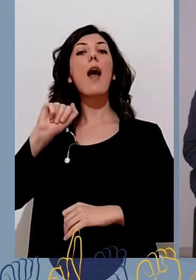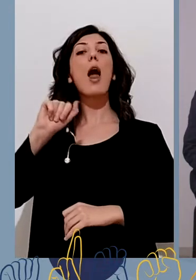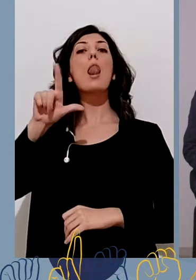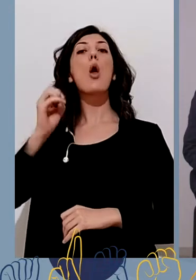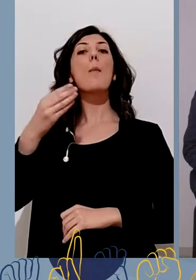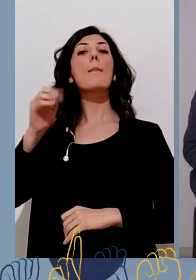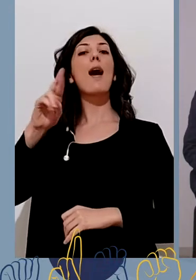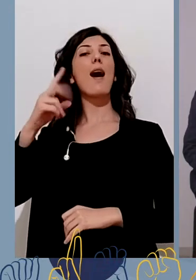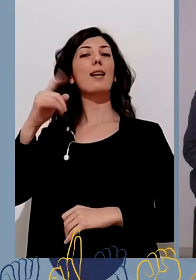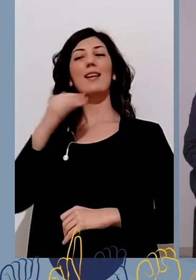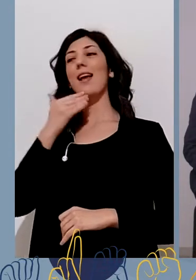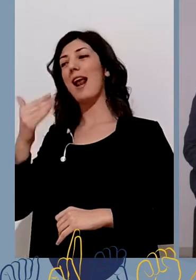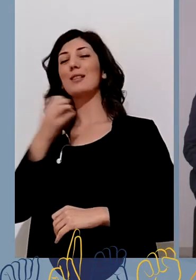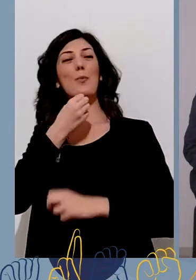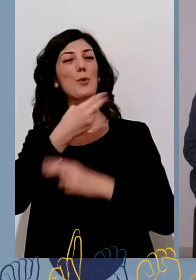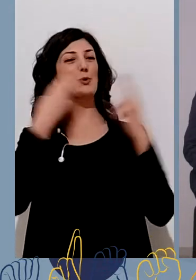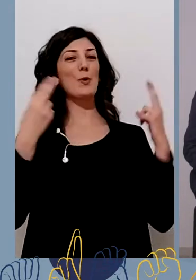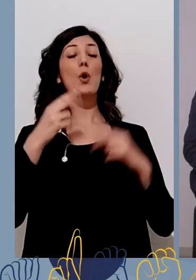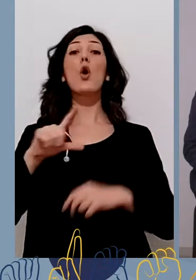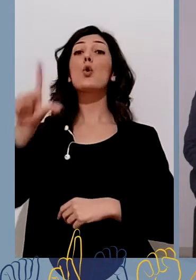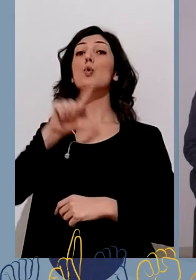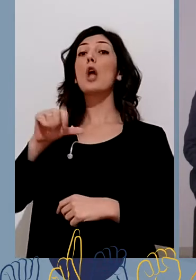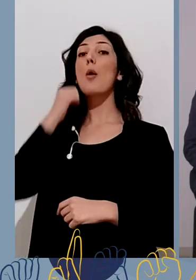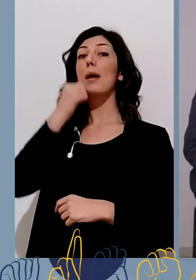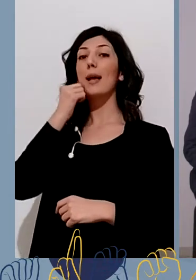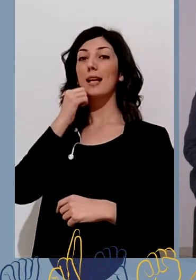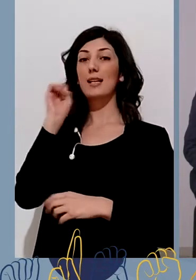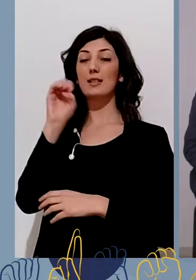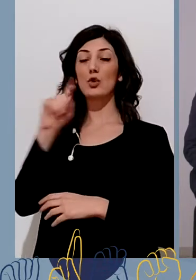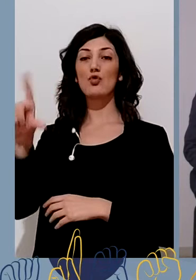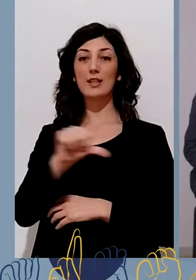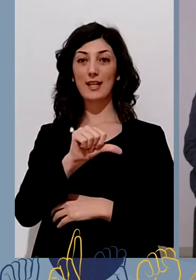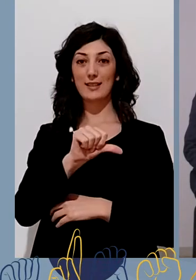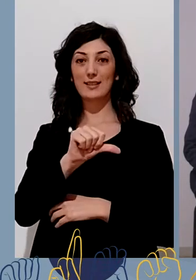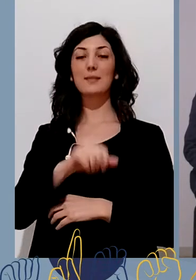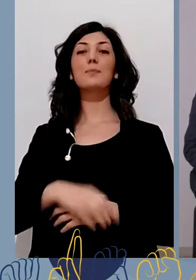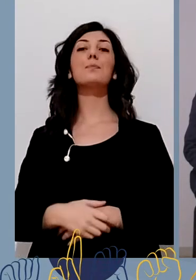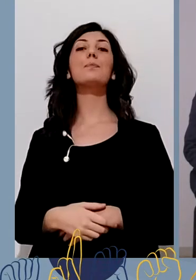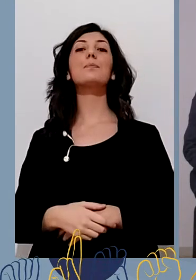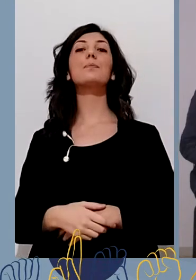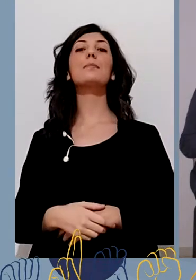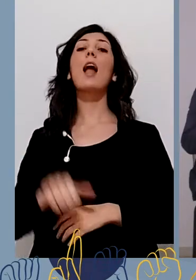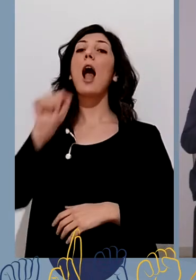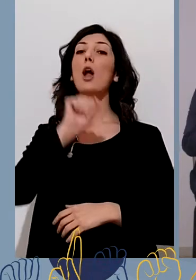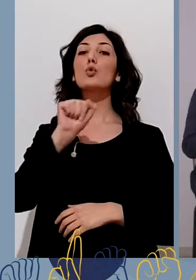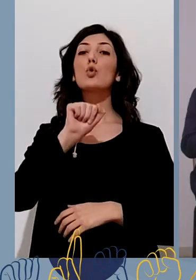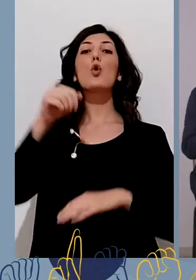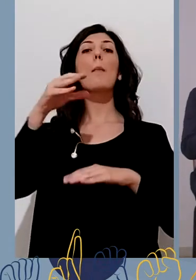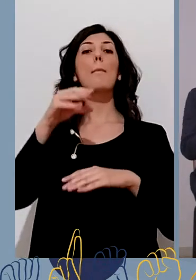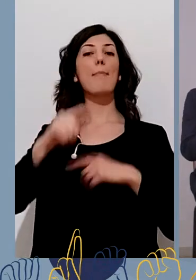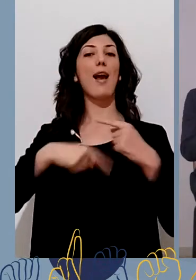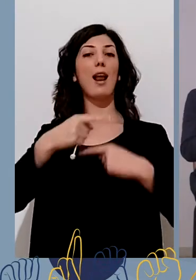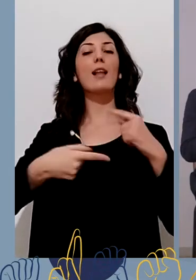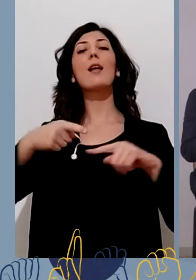il docente LIS Luciano Barbarisi e gli altri due docenti LIS Antonio Parente e Michele Ortolani, che